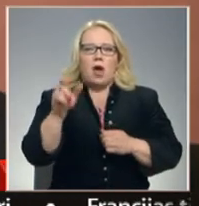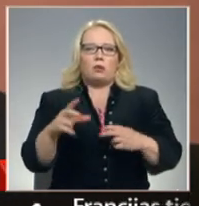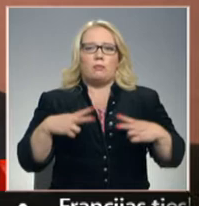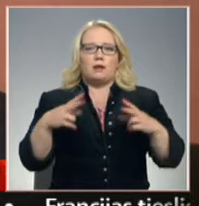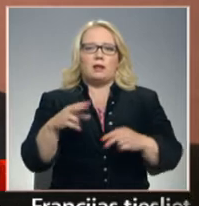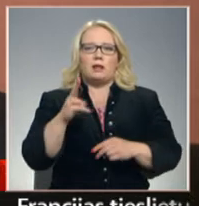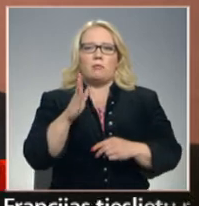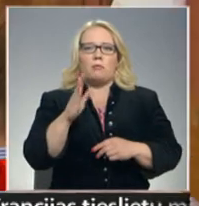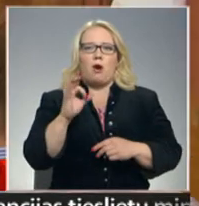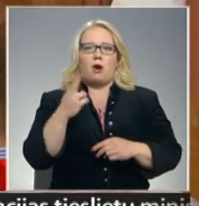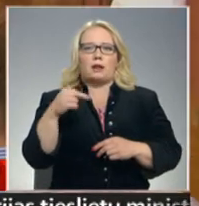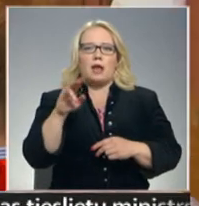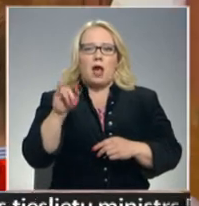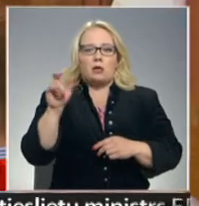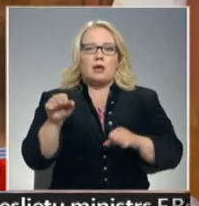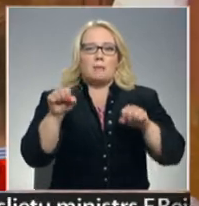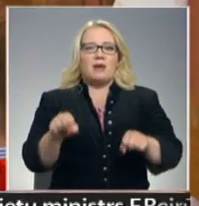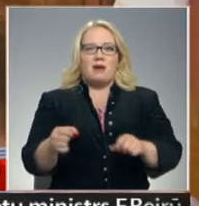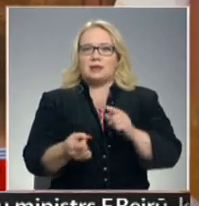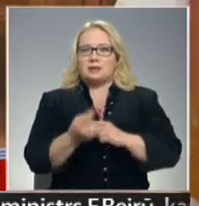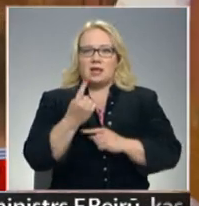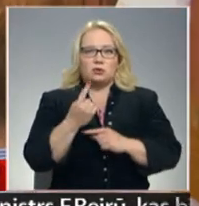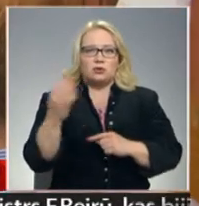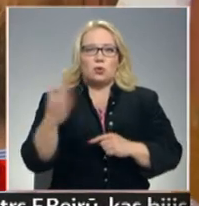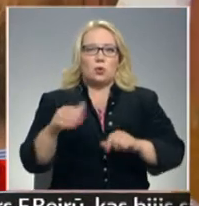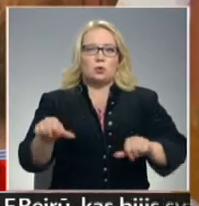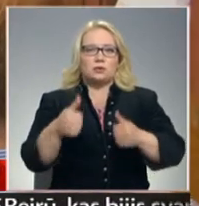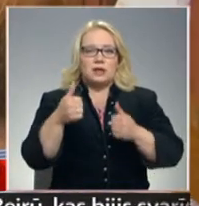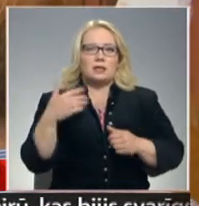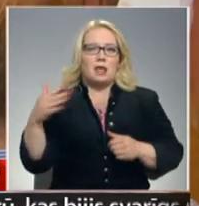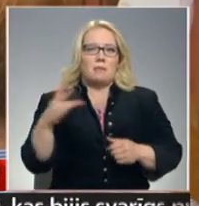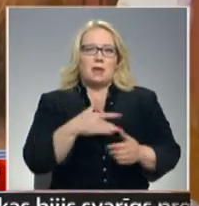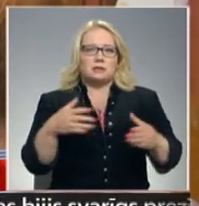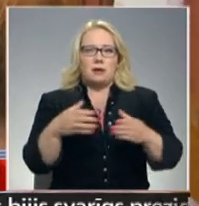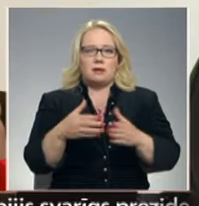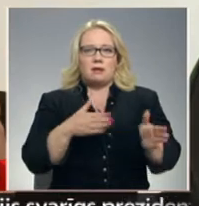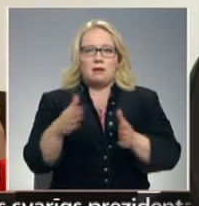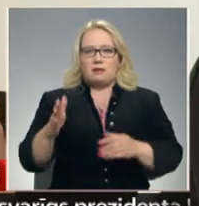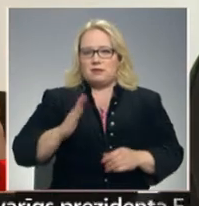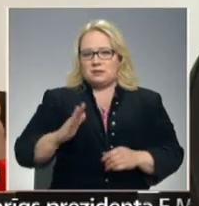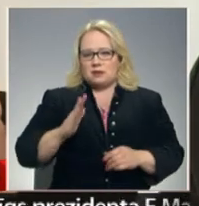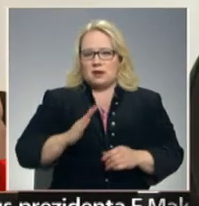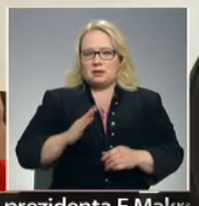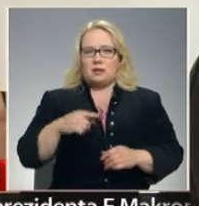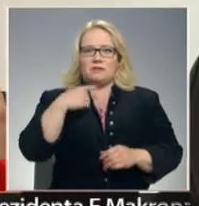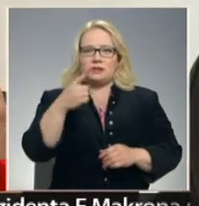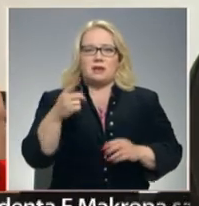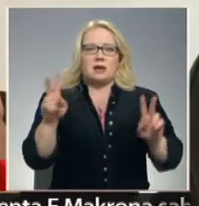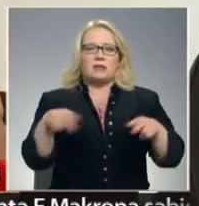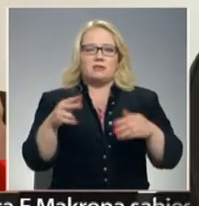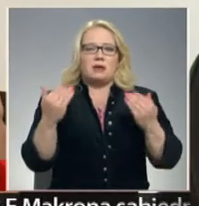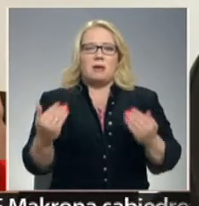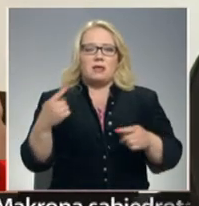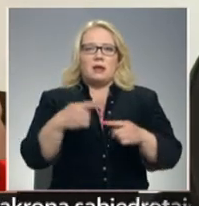priekšsēdētāju Jāni Bordānu. Pat ja pie varas neizdosies nokļūt uzreiz, labējās partijas ir gatavas gaidīt. Nevajadzētu patreizējai